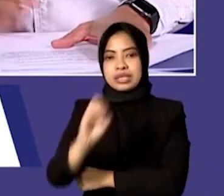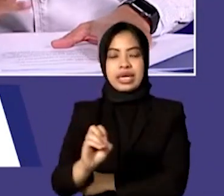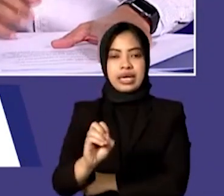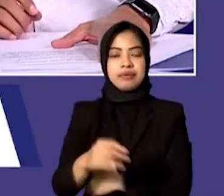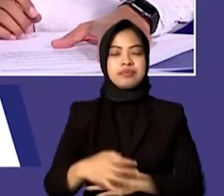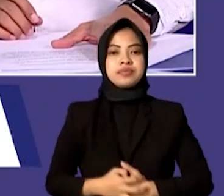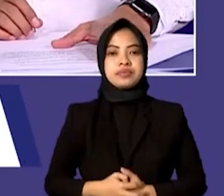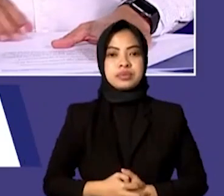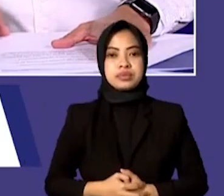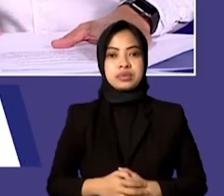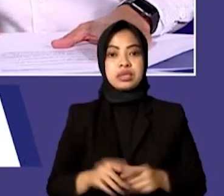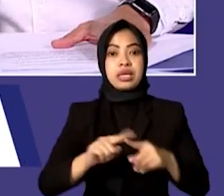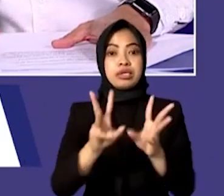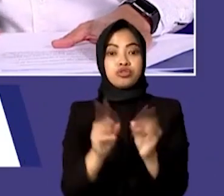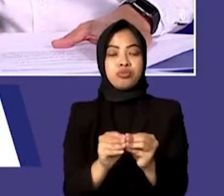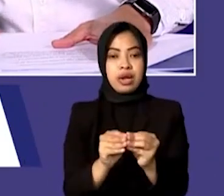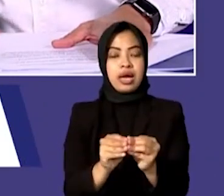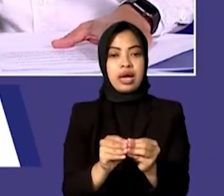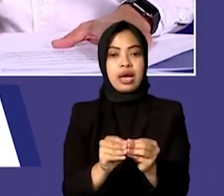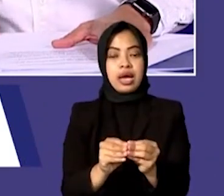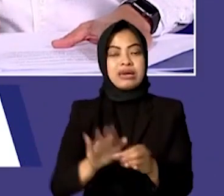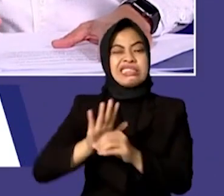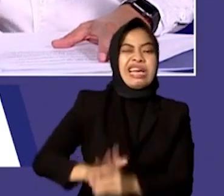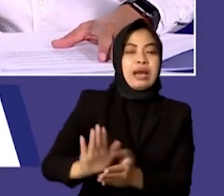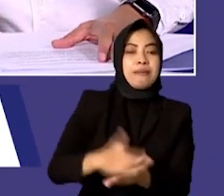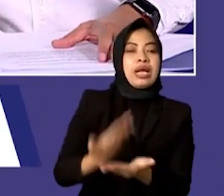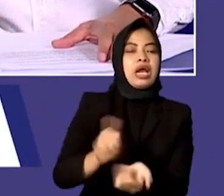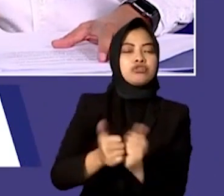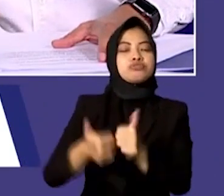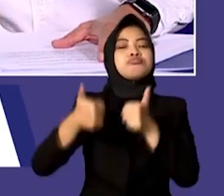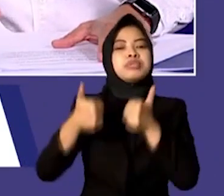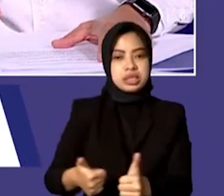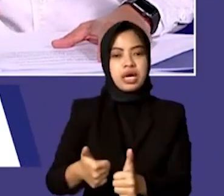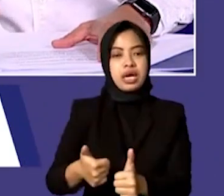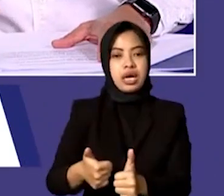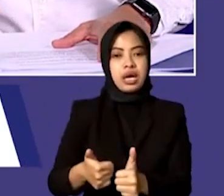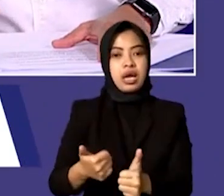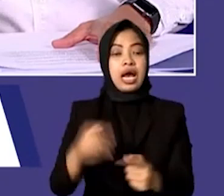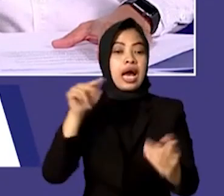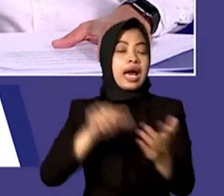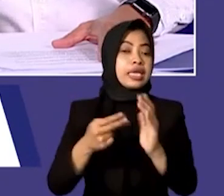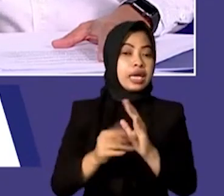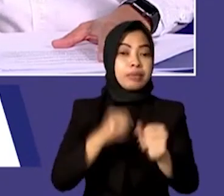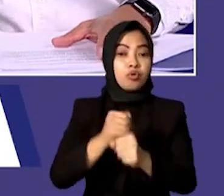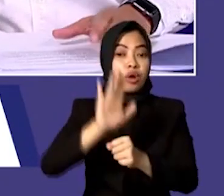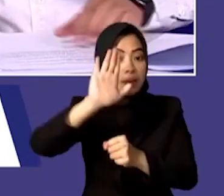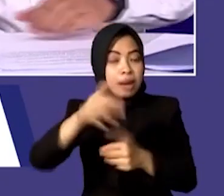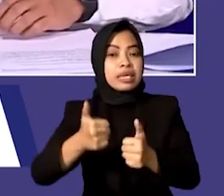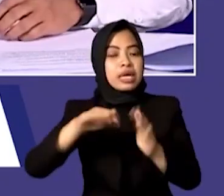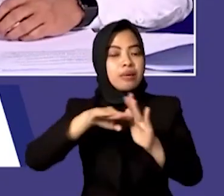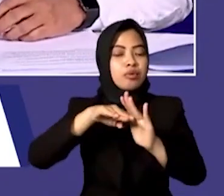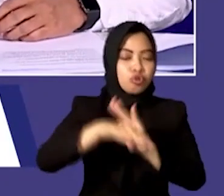namun persentase meninggal dapat ditekan sehingga pada pekan berikutnya menurun kembali